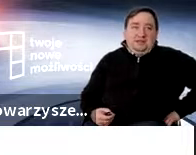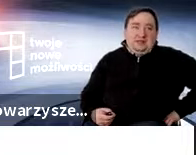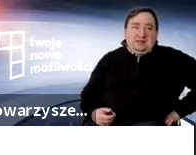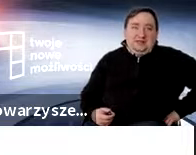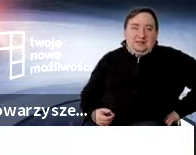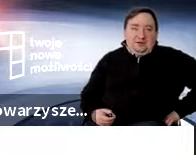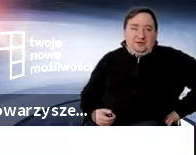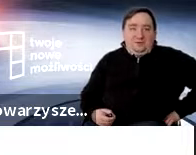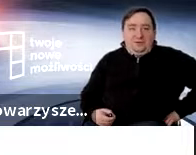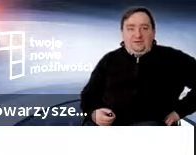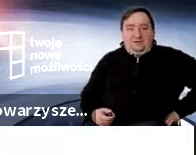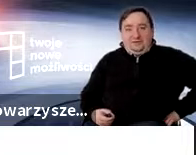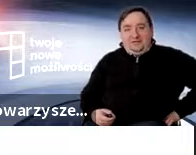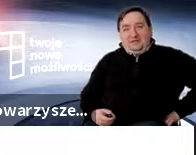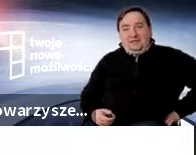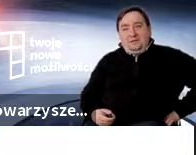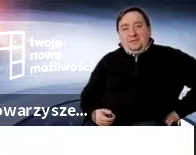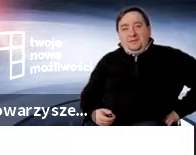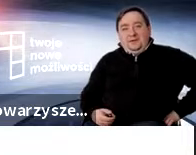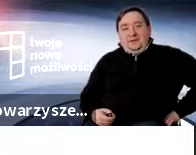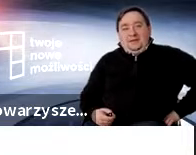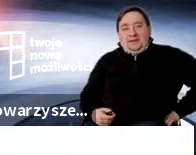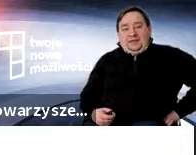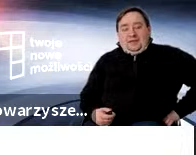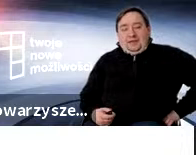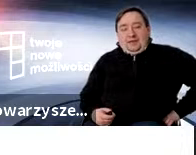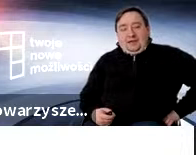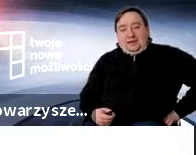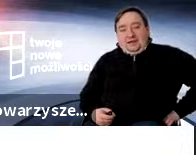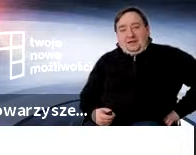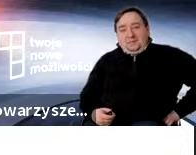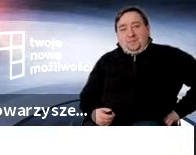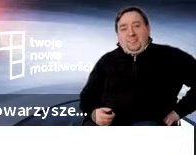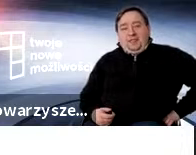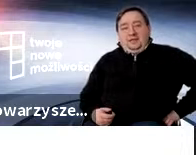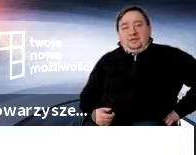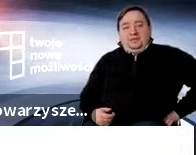możliwości danego beneficjenta.